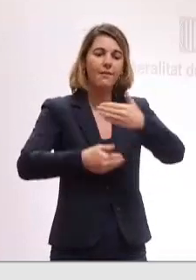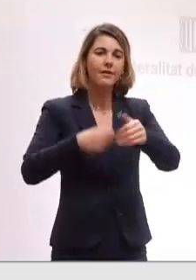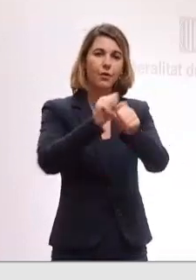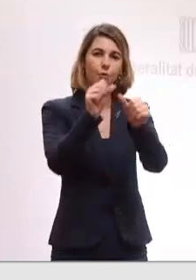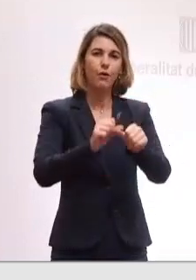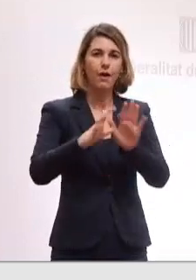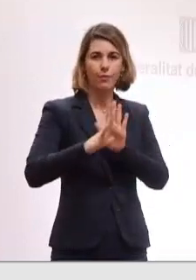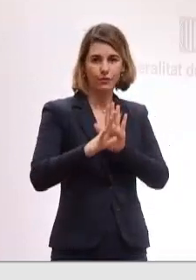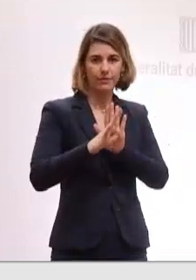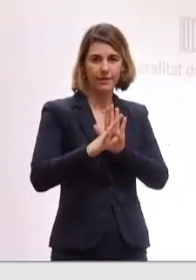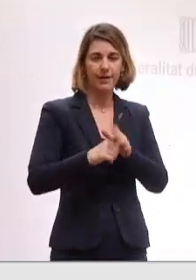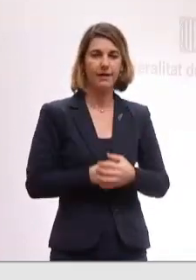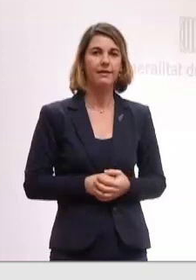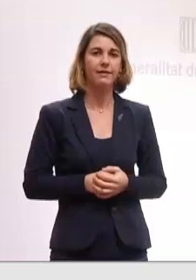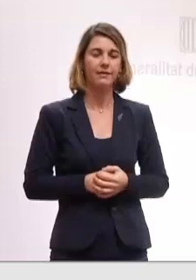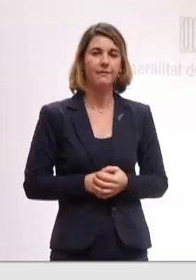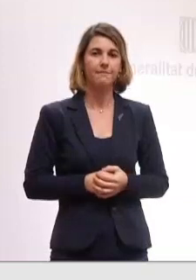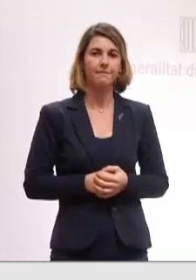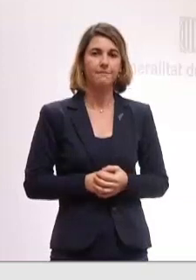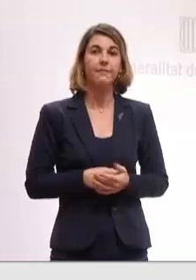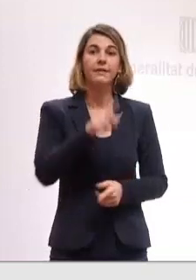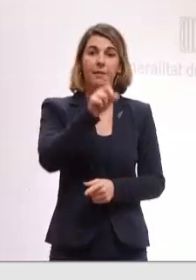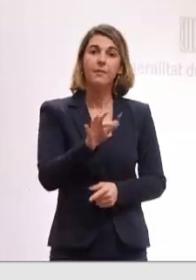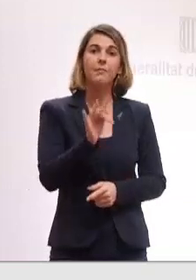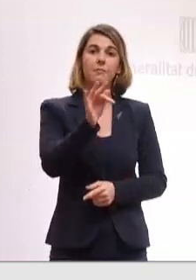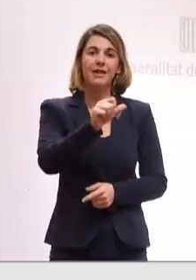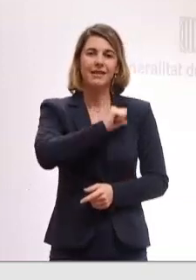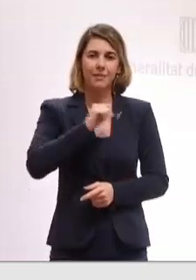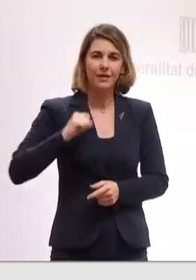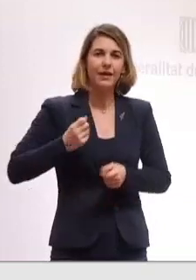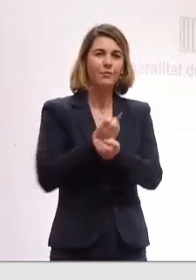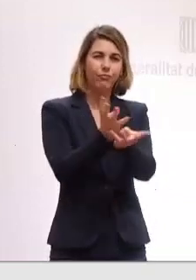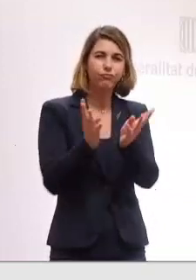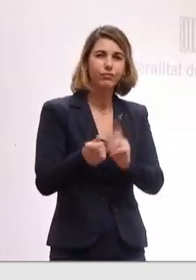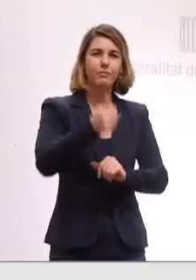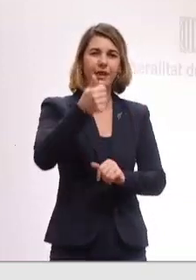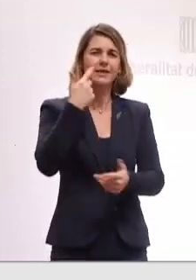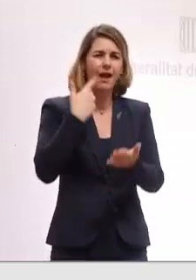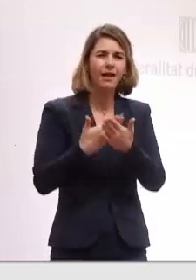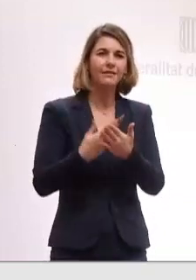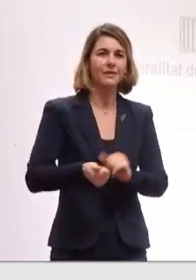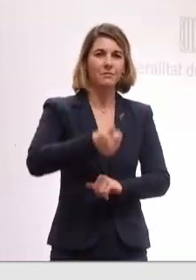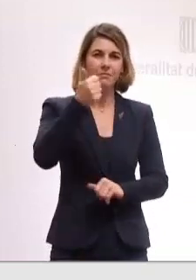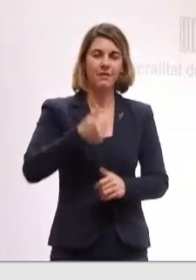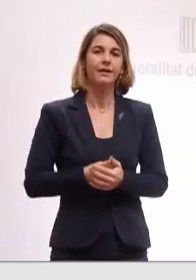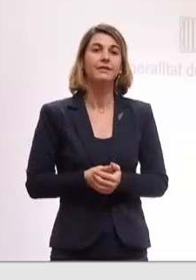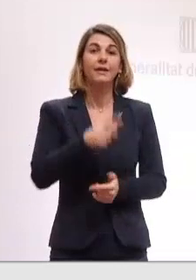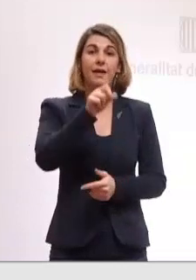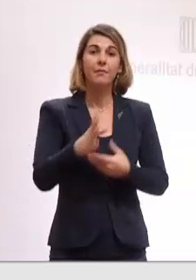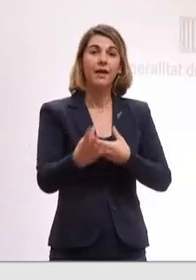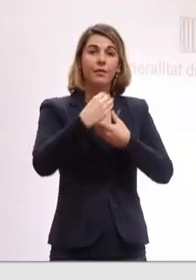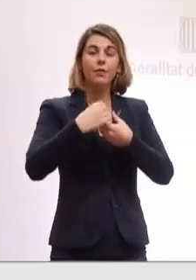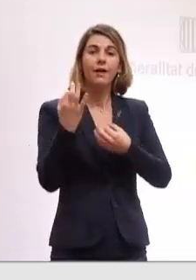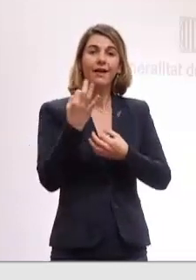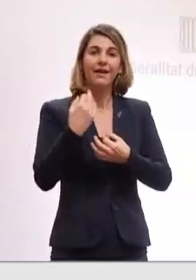proper, de més proximitat, més independent, més plural, més garantista i que incorpora també